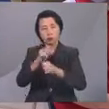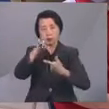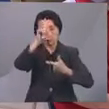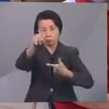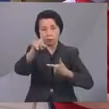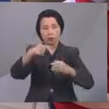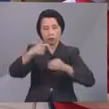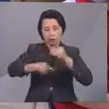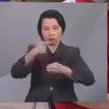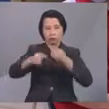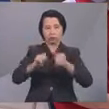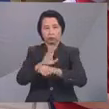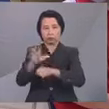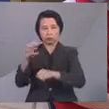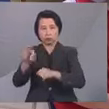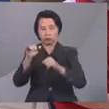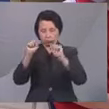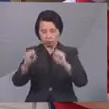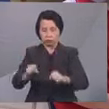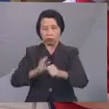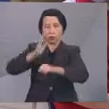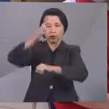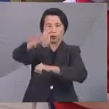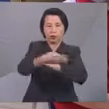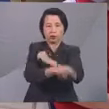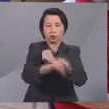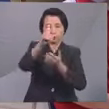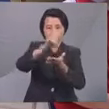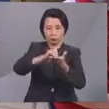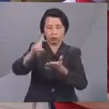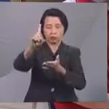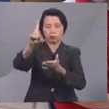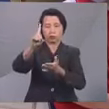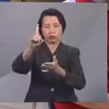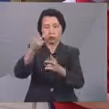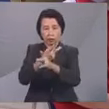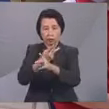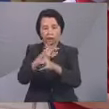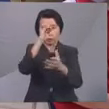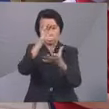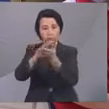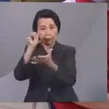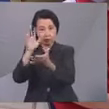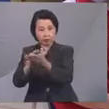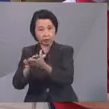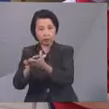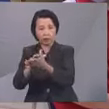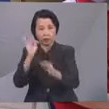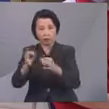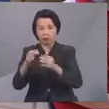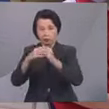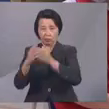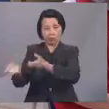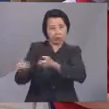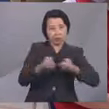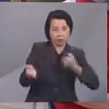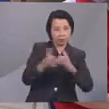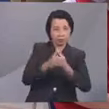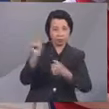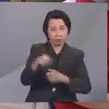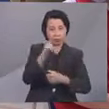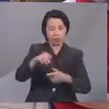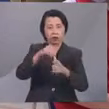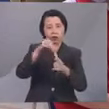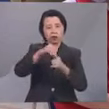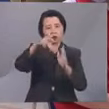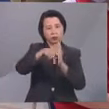ya mengenai suami isteri yang sebelum ini dibenarkan rentas negeri seminggu sekali. Adakah dengan kelonggaran rentas negeri yang ditarik balik, peraturan ini masih